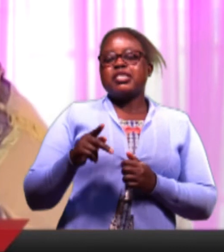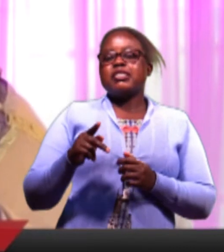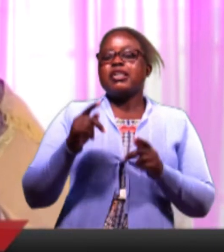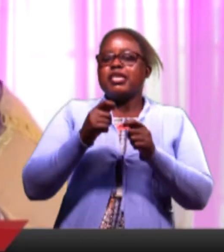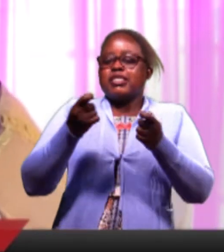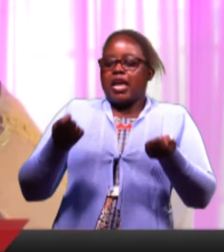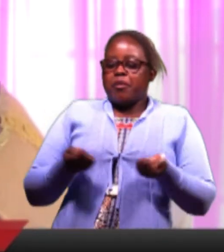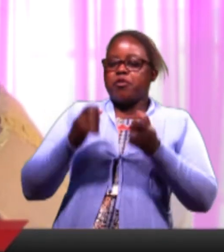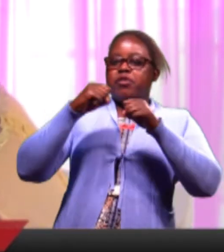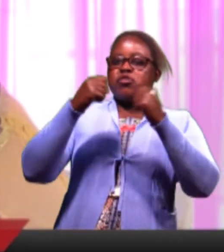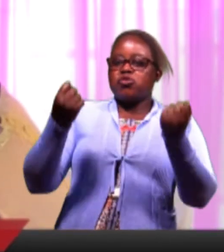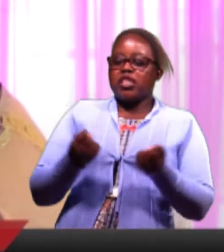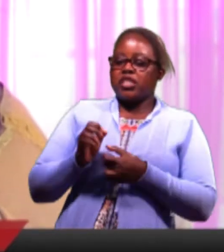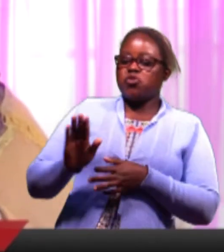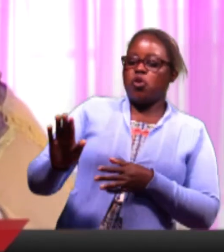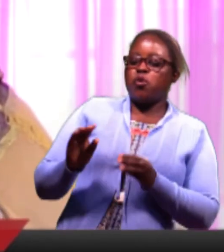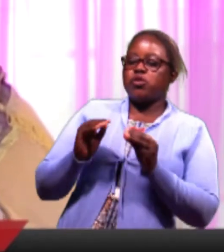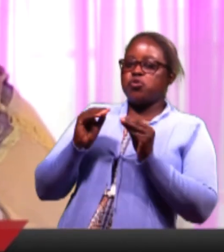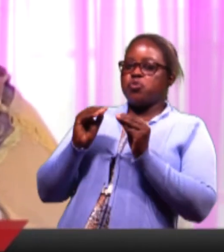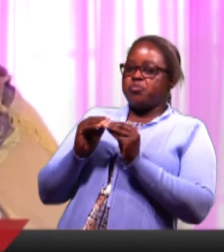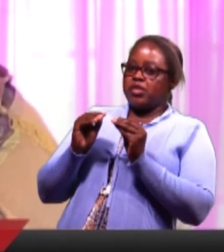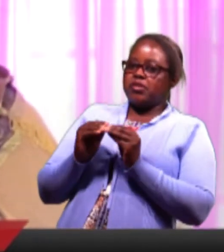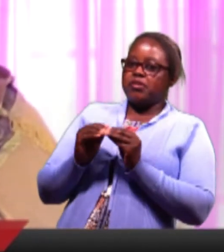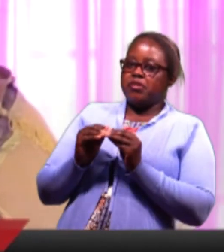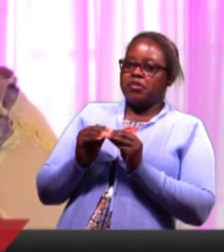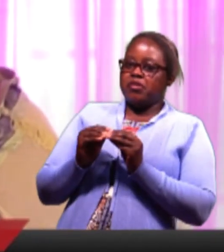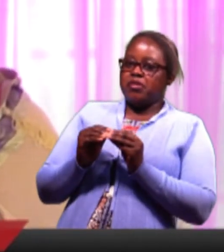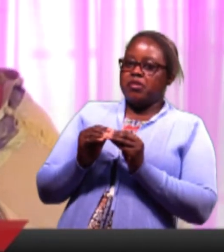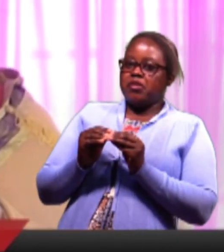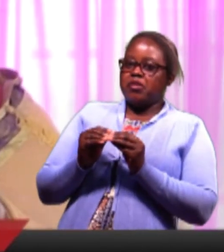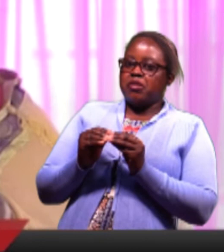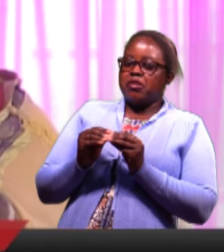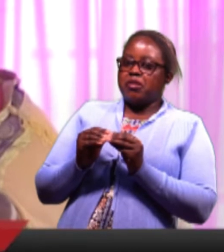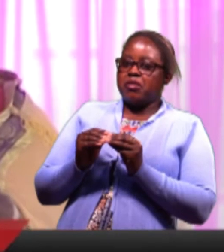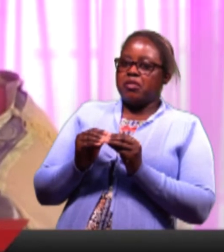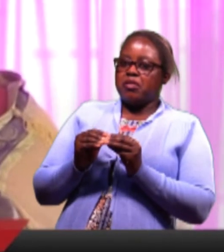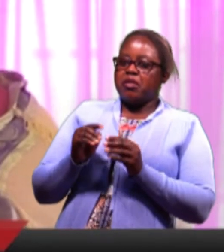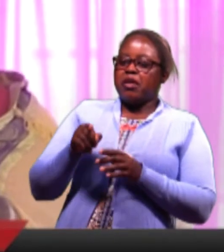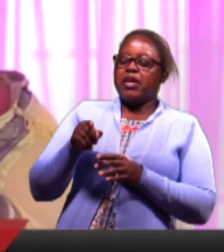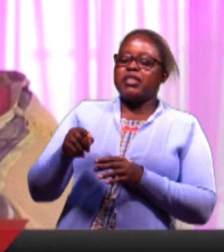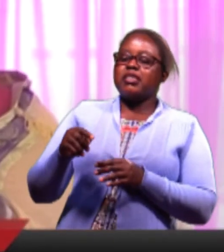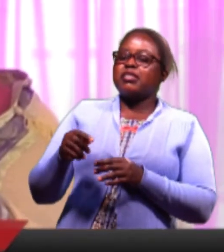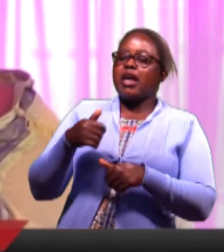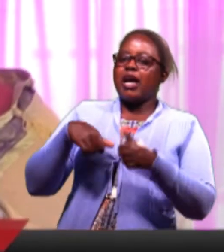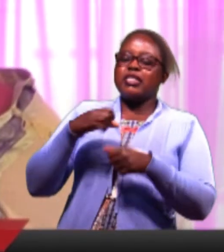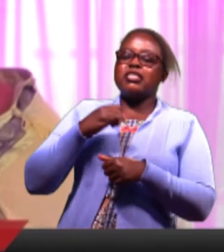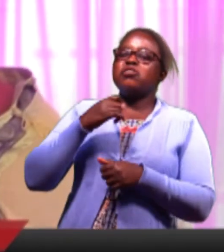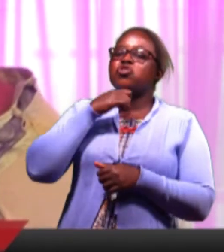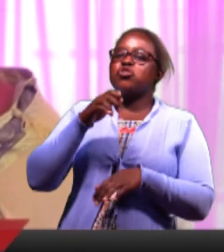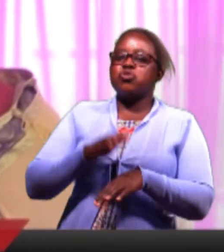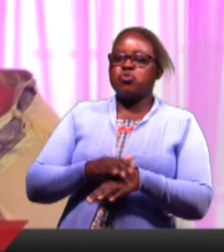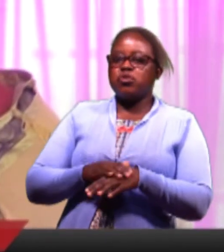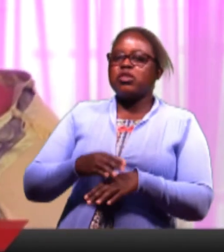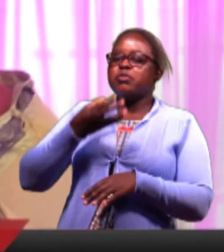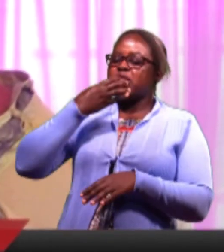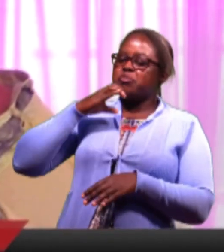That is the kind of society you are going to meet. Na hicho kitendo ni kitendo cha kulaaniwa